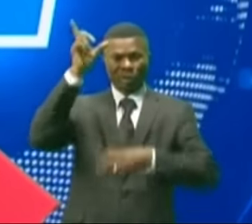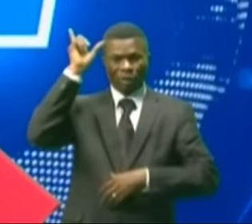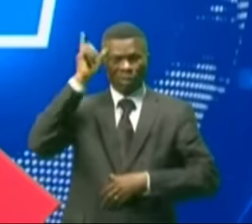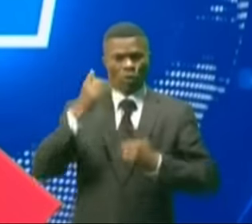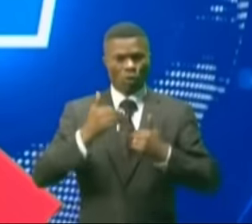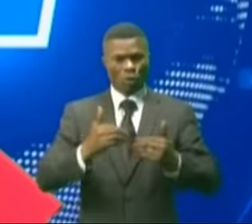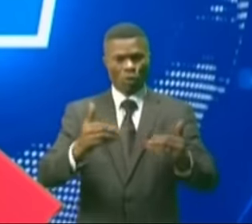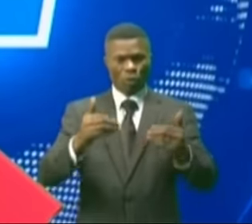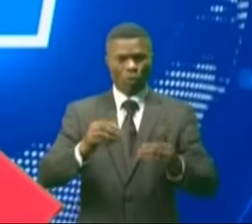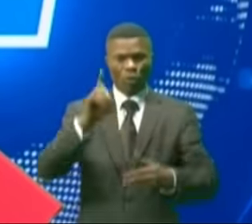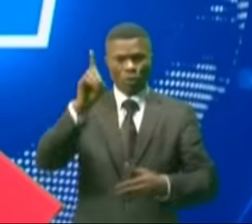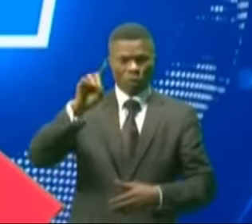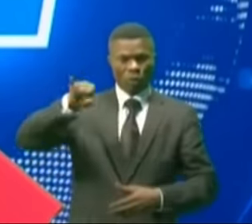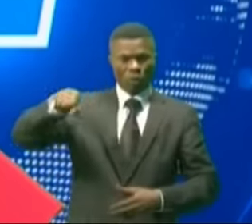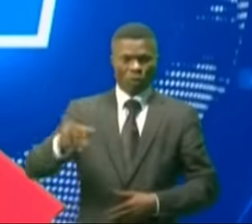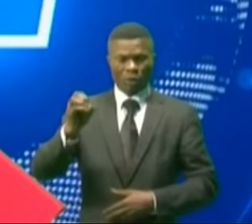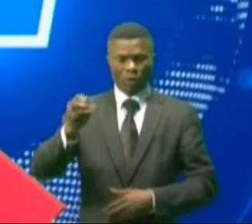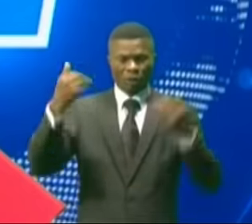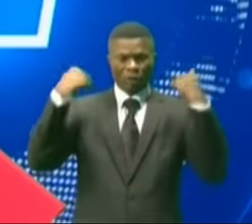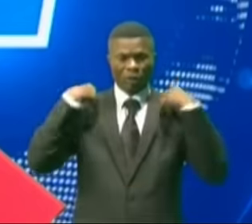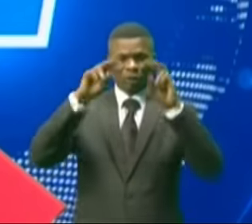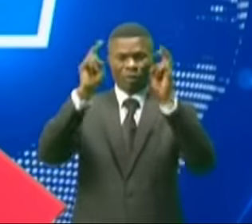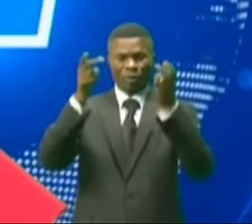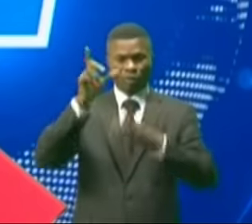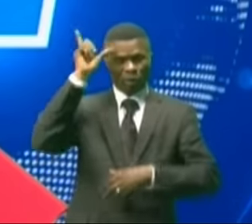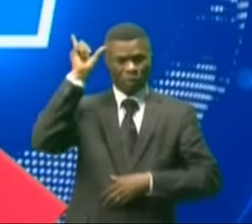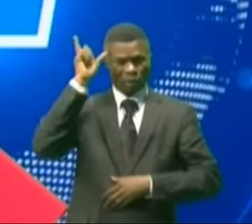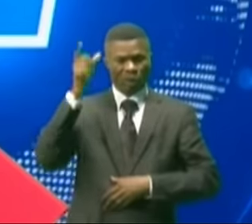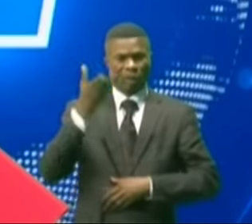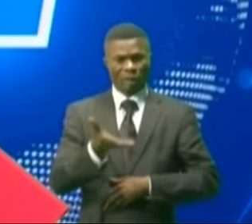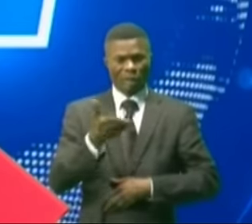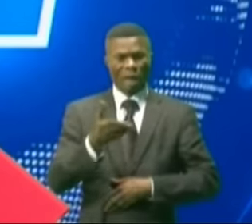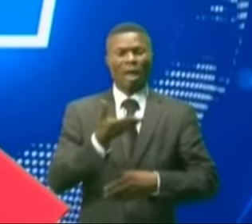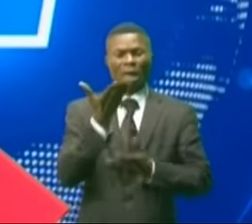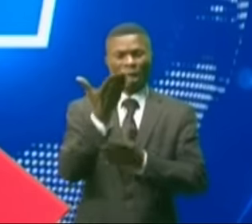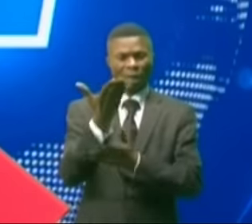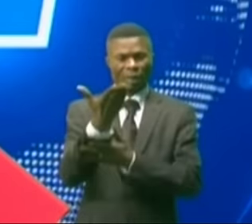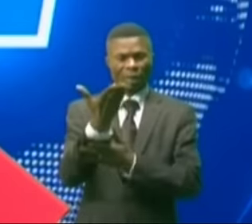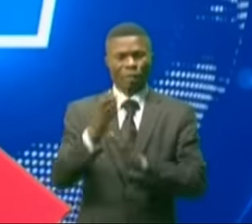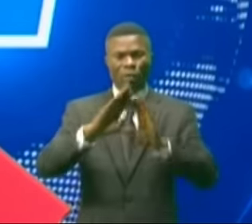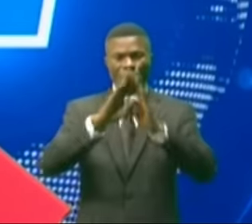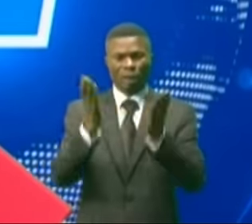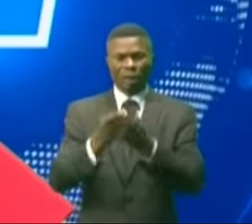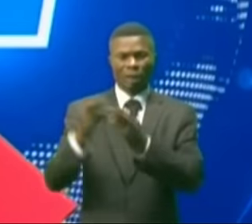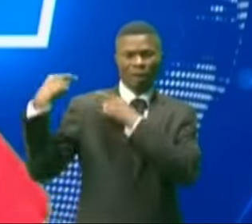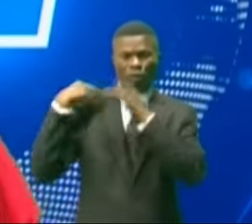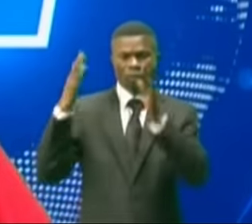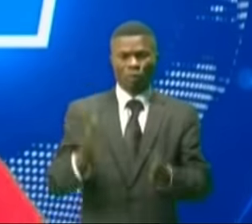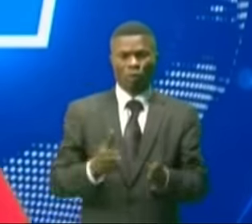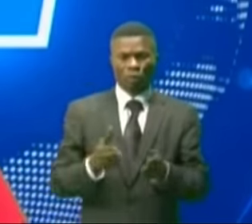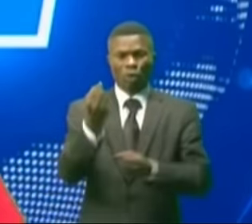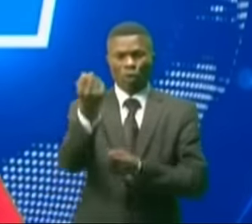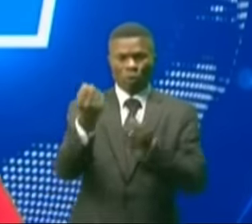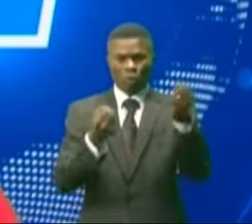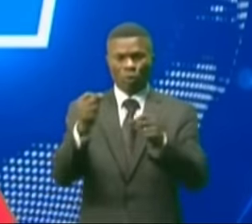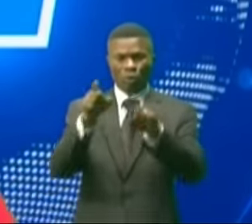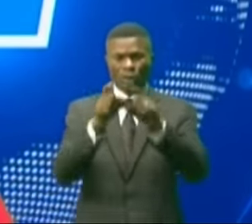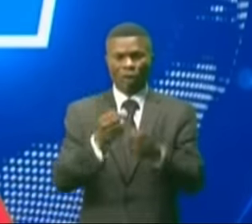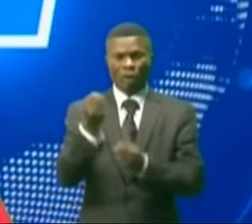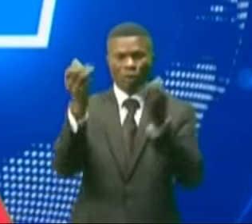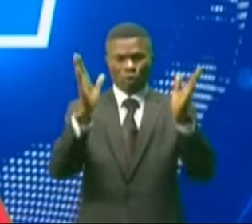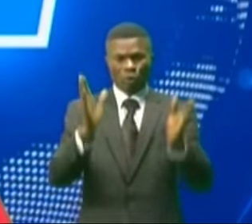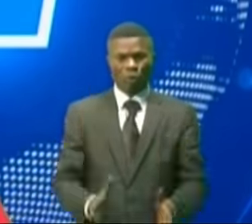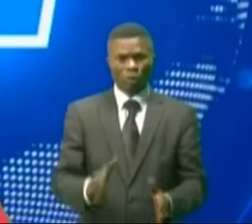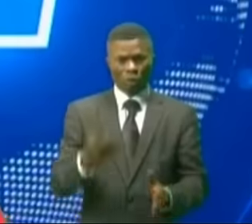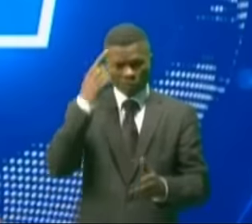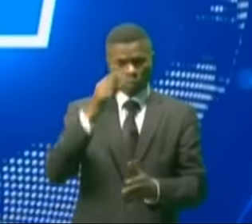poursuit. Johnson Tunda, maire de la ville de Lubumbashi, lance un appel aux propriétaires des camions et des chauffeurs